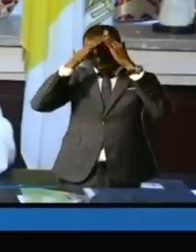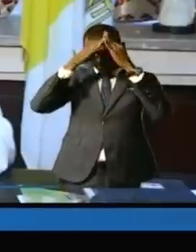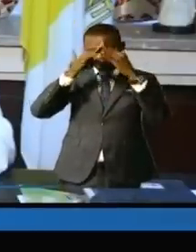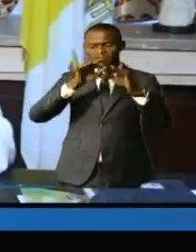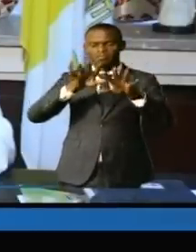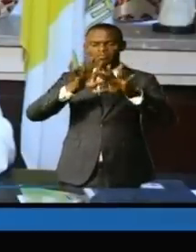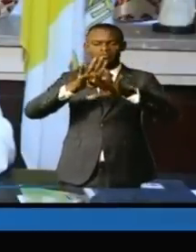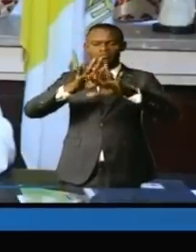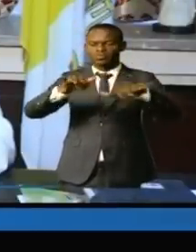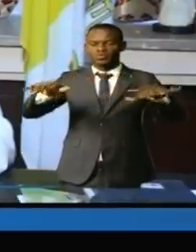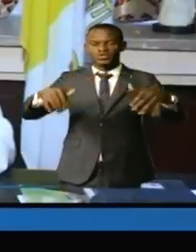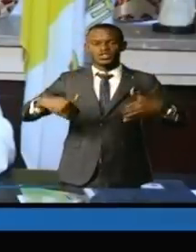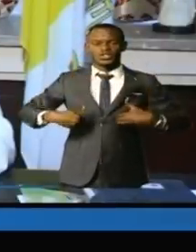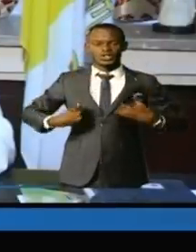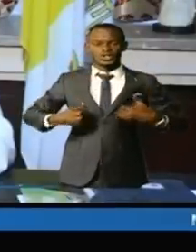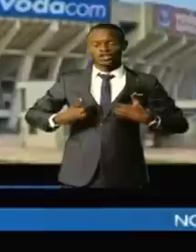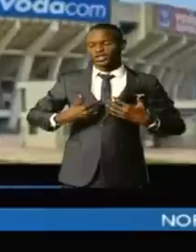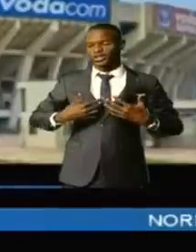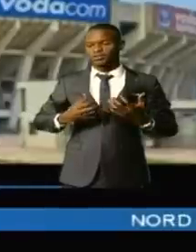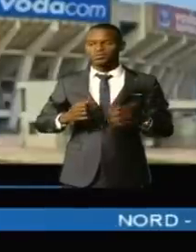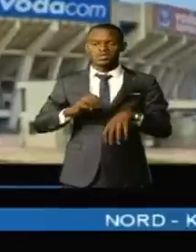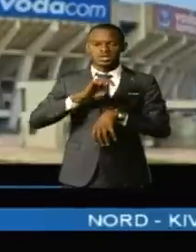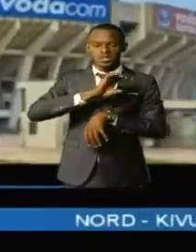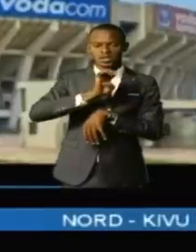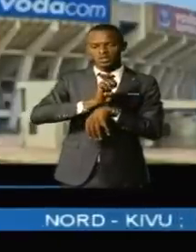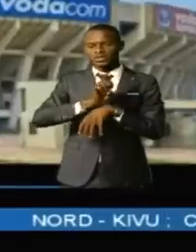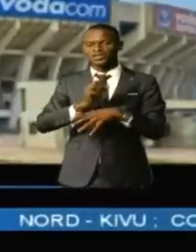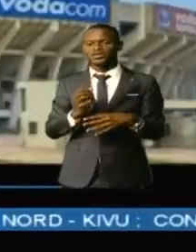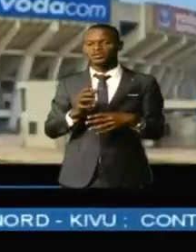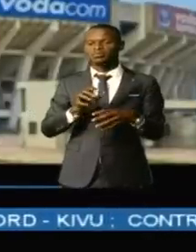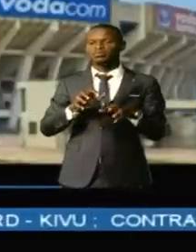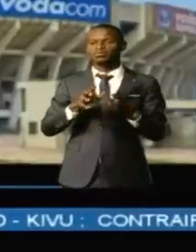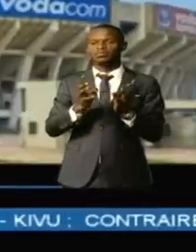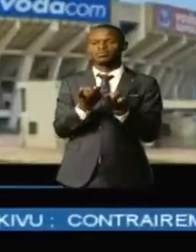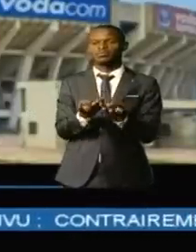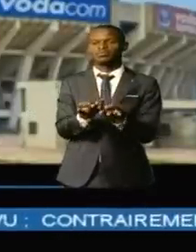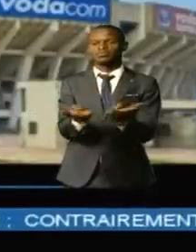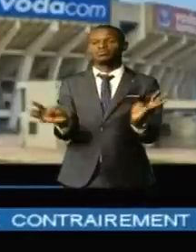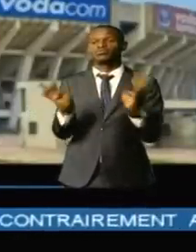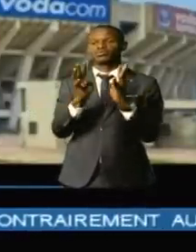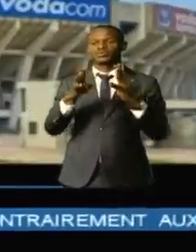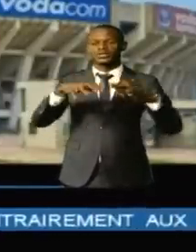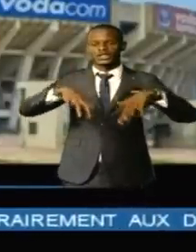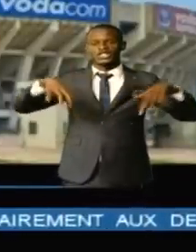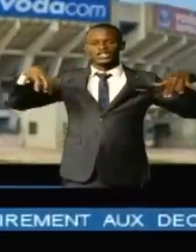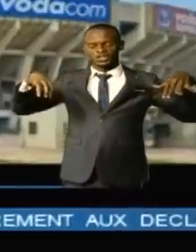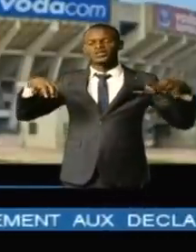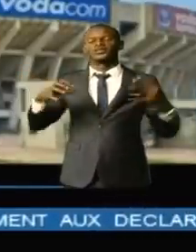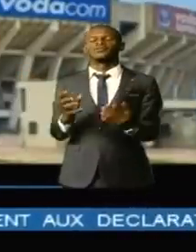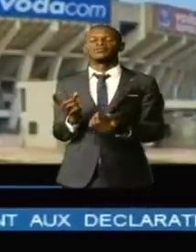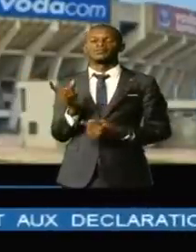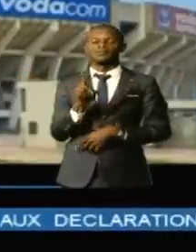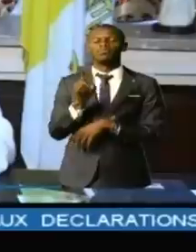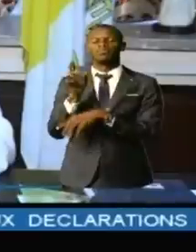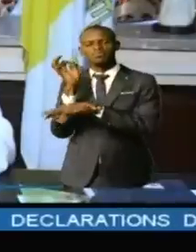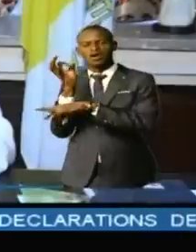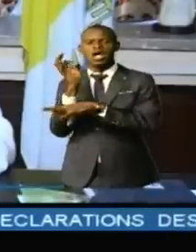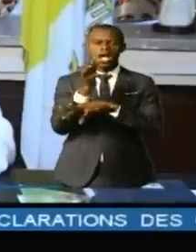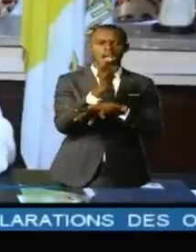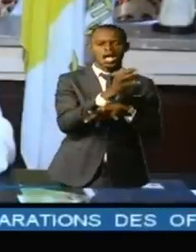jeunes et avec les catéchistes au stade de Martyrs à Kinshasa. Discours de